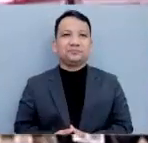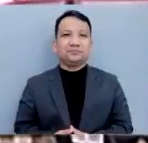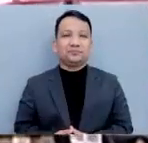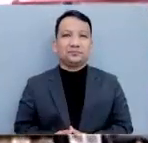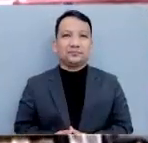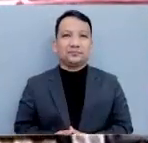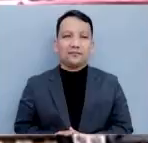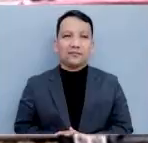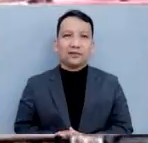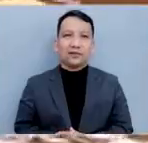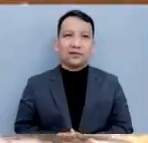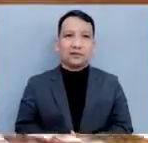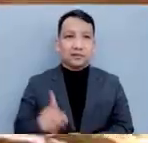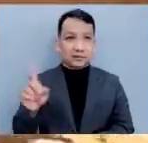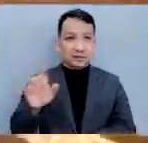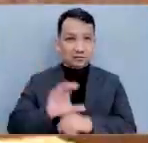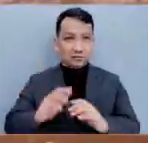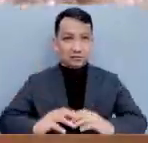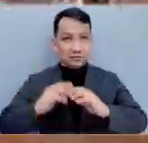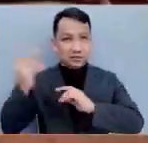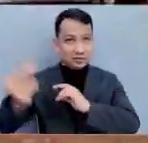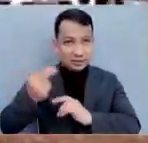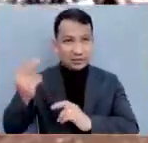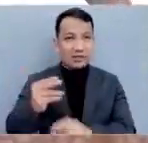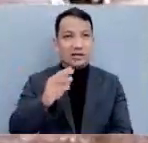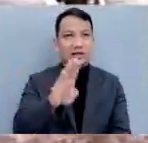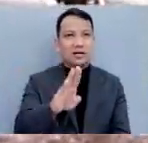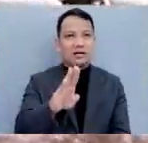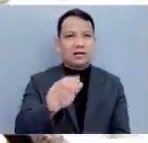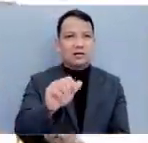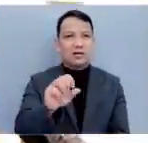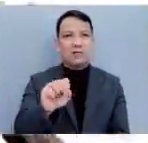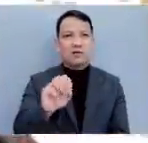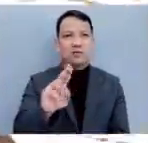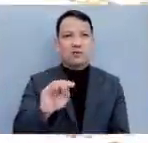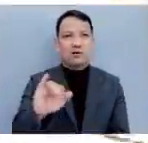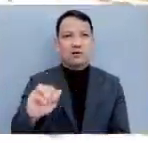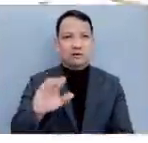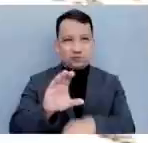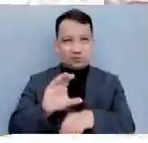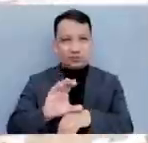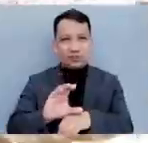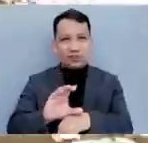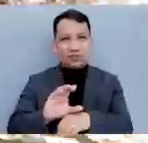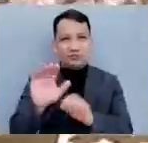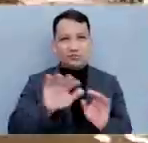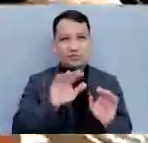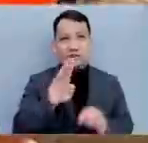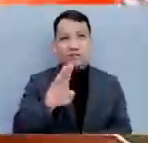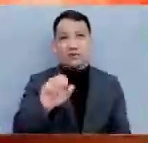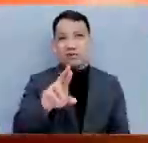Hindi nakaligtas sa baha maging ang makasaysayang Baraswain Church sa bayan ng Malolos. Kaya ang mga nagsisimba, no choice